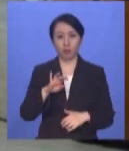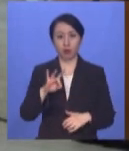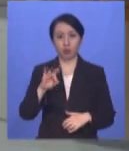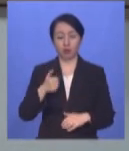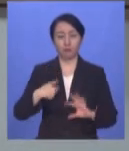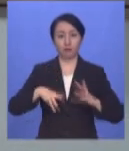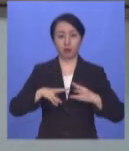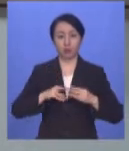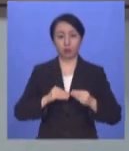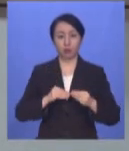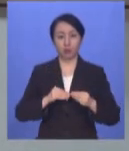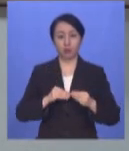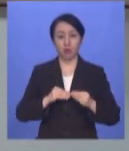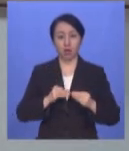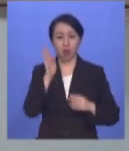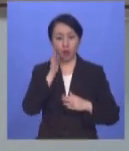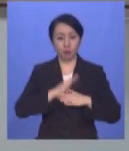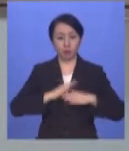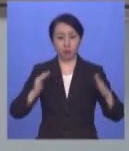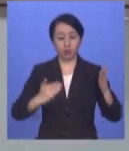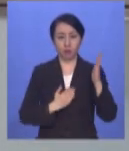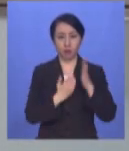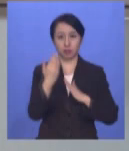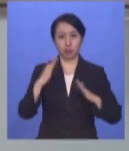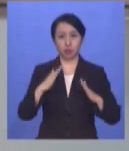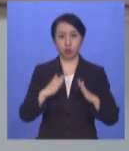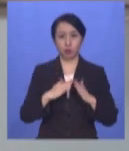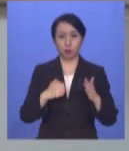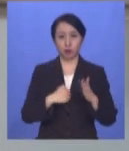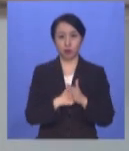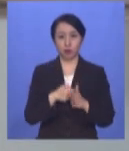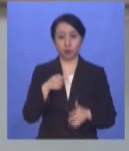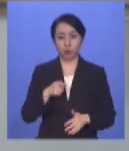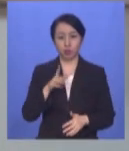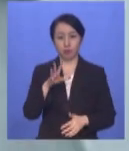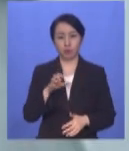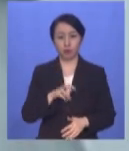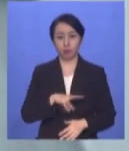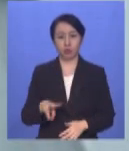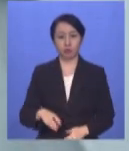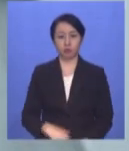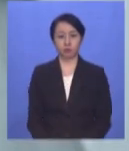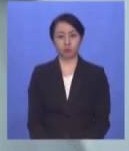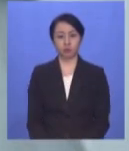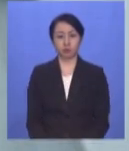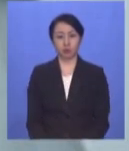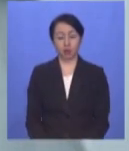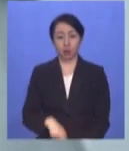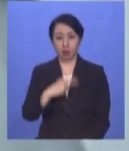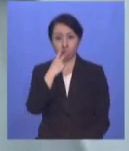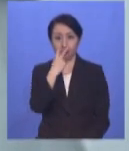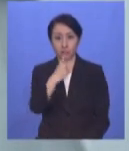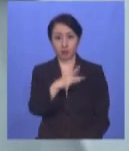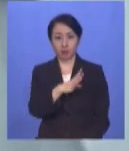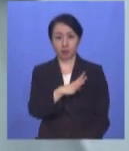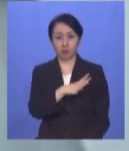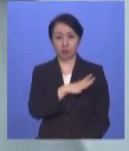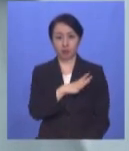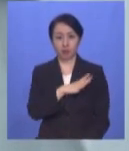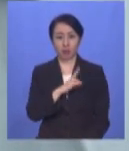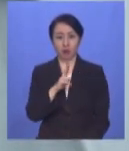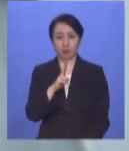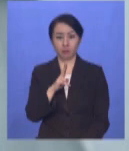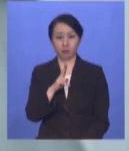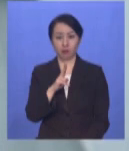В результате стихийного бедствия высота воды в доме достигла 1,5 метра. Только видно было с